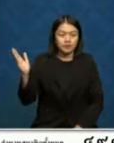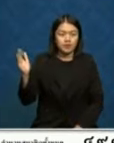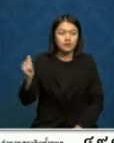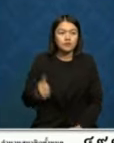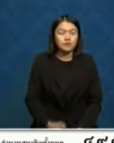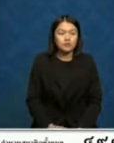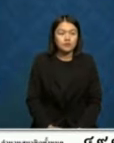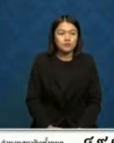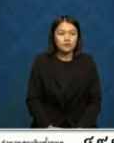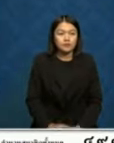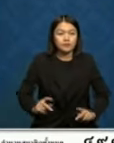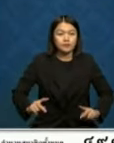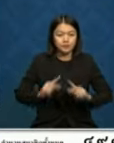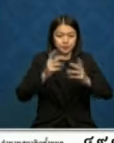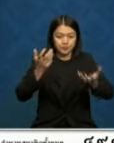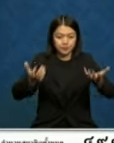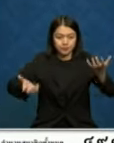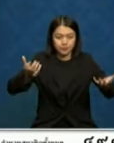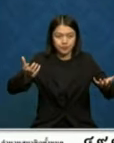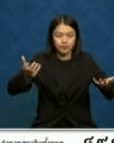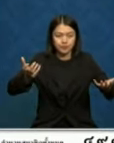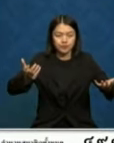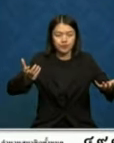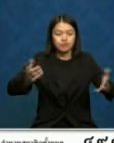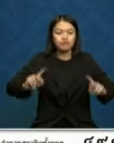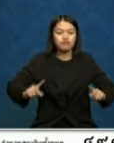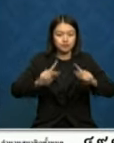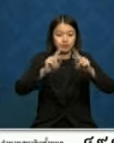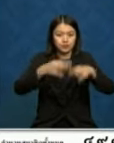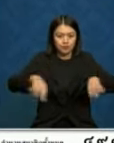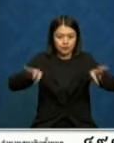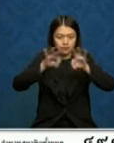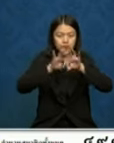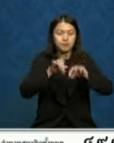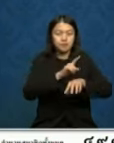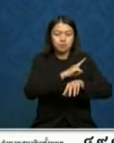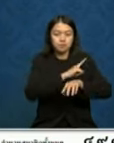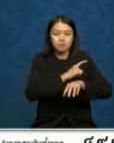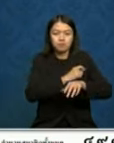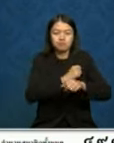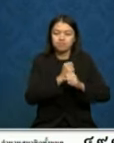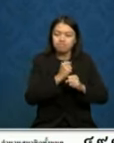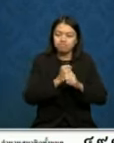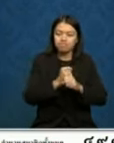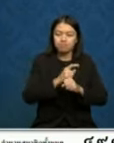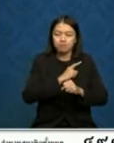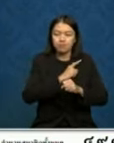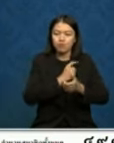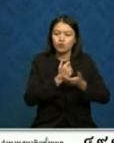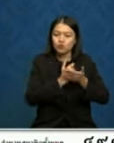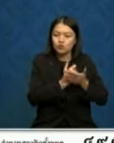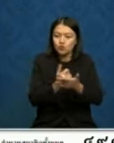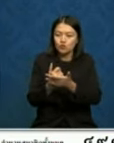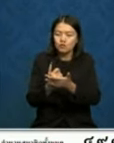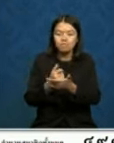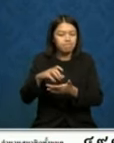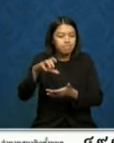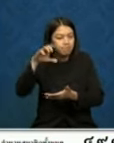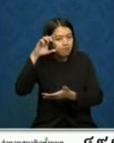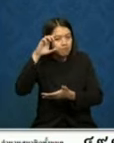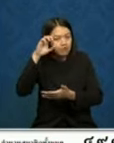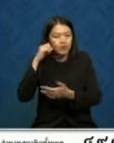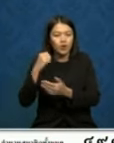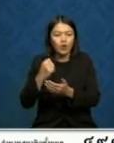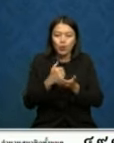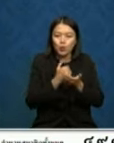ท่านประธานคะกระทรวงยุติธรรมค่ะถือว่าเป็นหนึ่งในกระทรวงสำคัญที่มีบทบาทที่มีพันธกิจหลักคือการสร้างความเชื่อมั่นและการ